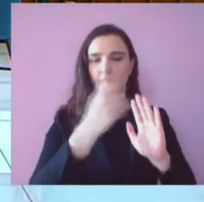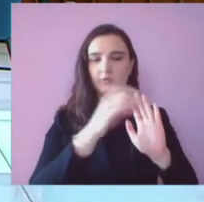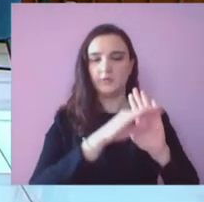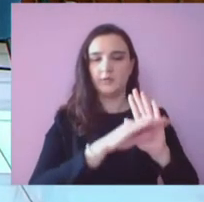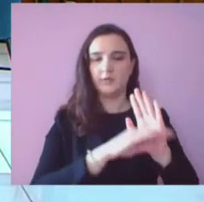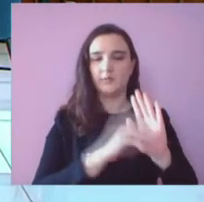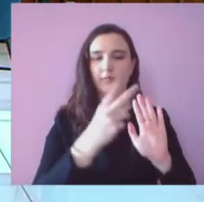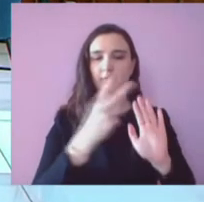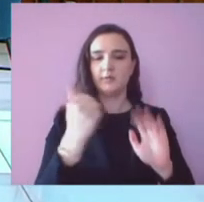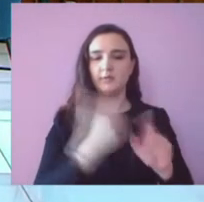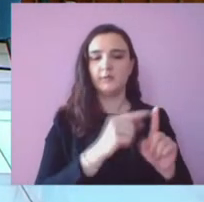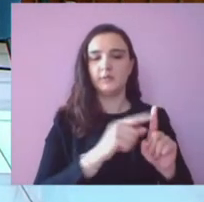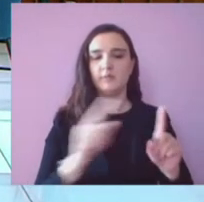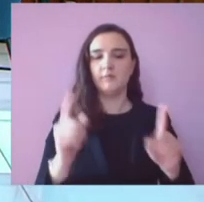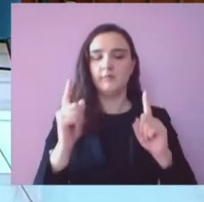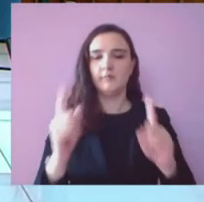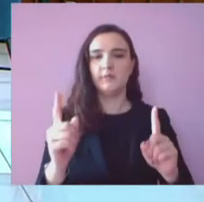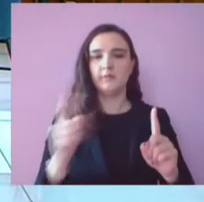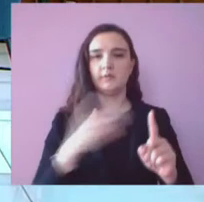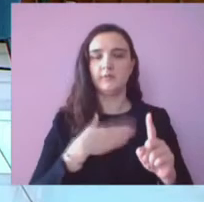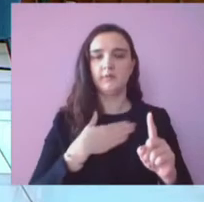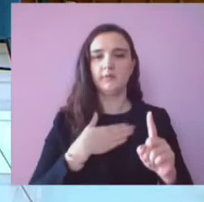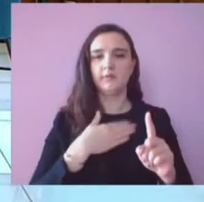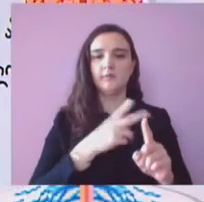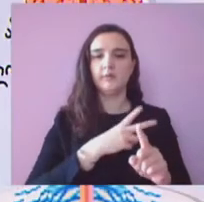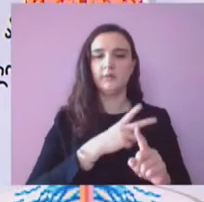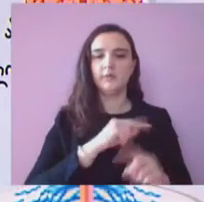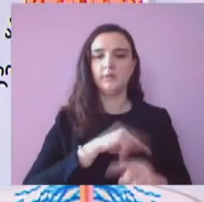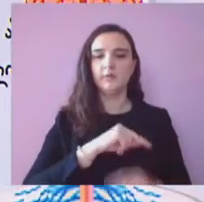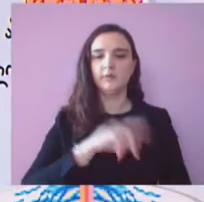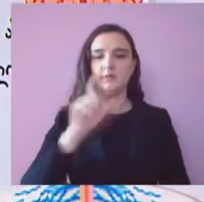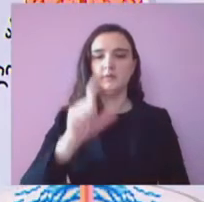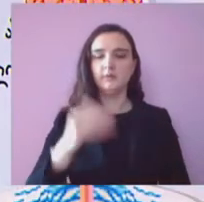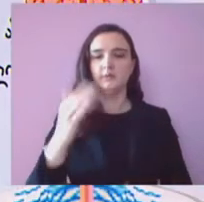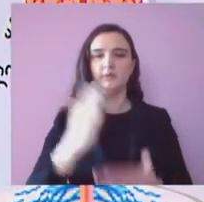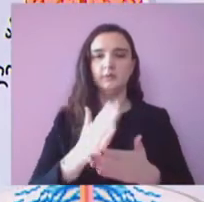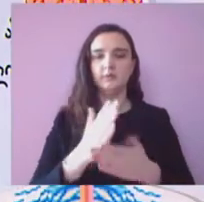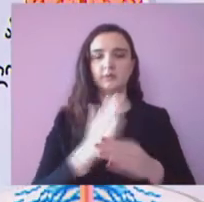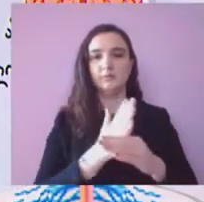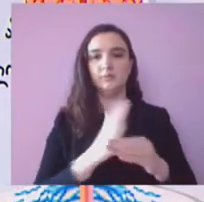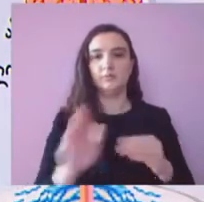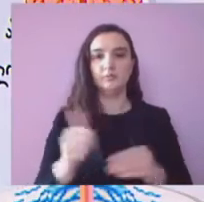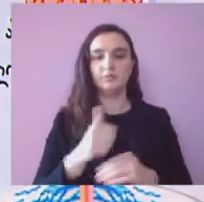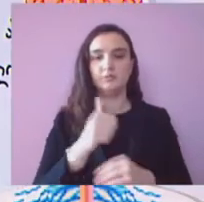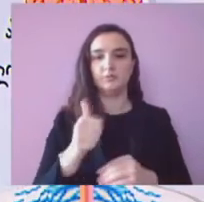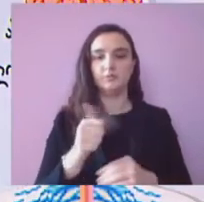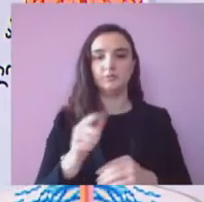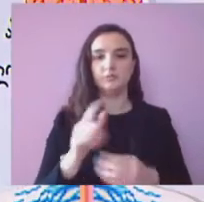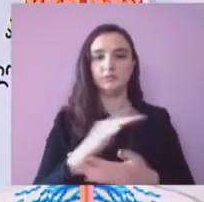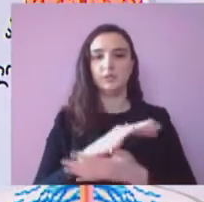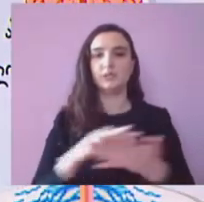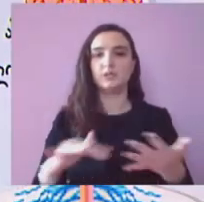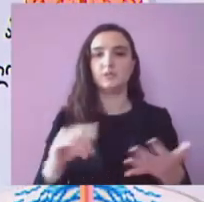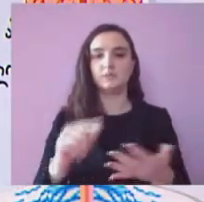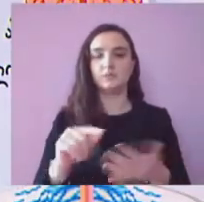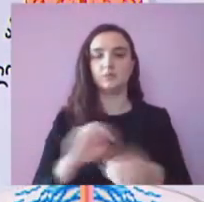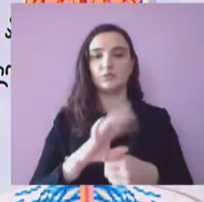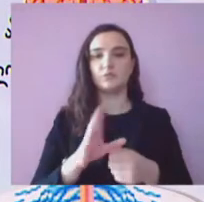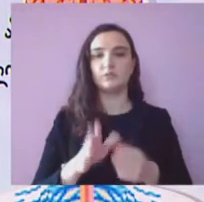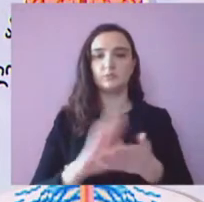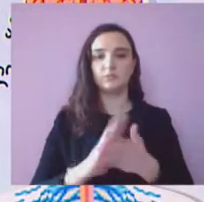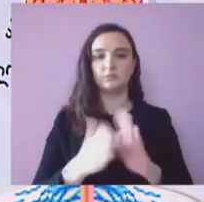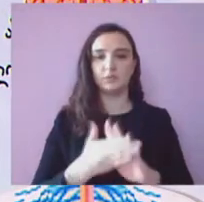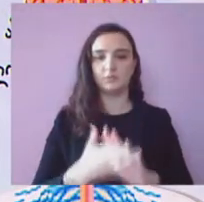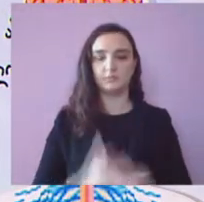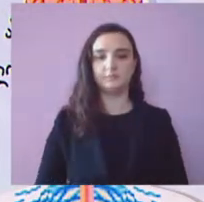კვირის განმავლობაში ჩვენი ბრიტანელი კოლეგების მიერ არის გამოყოფილი როგორც გახანგრძლივებული კოვიდის მდგომარეობა.